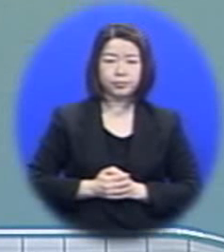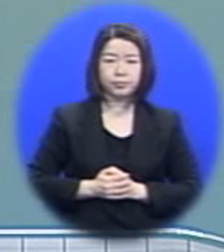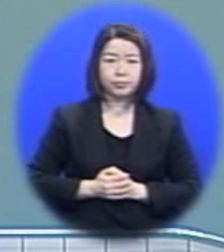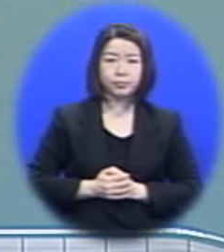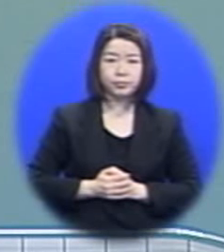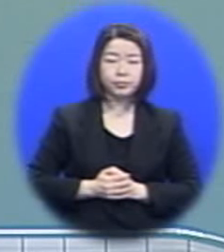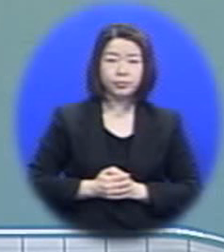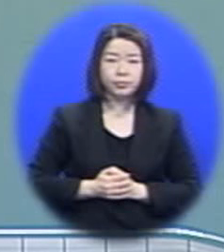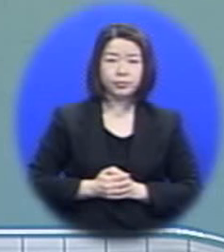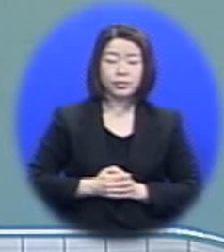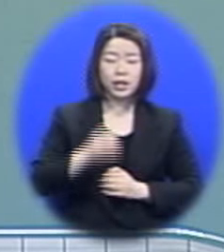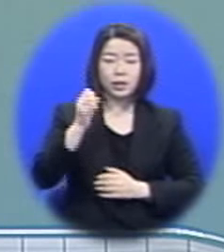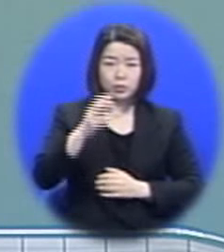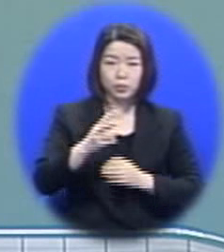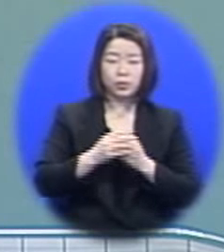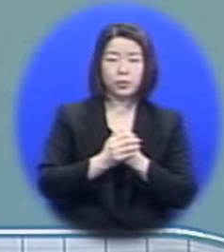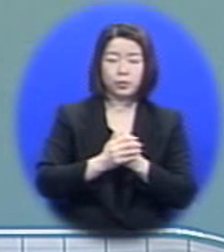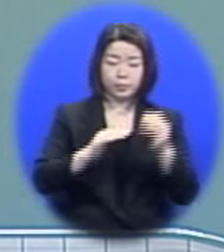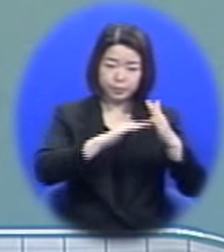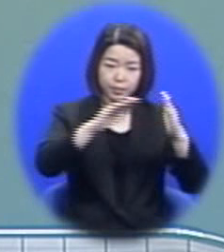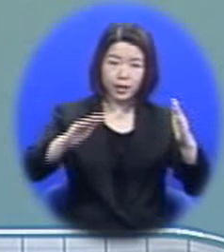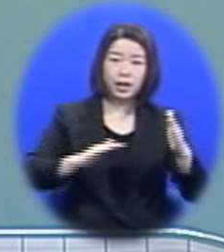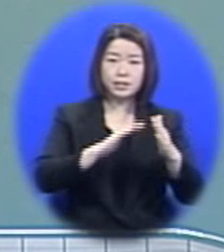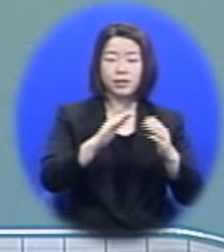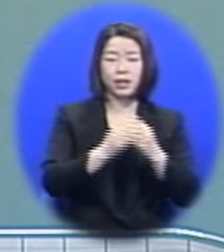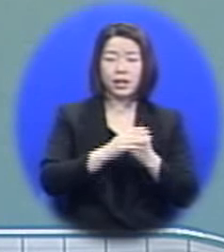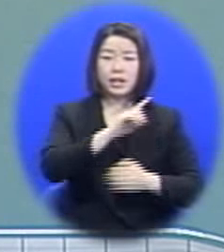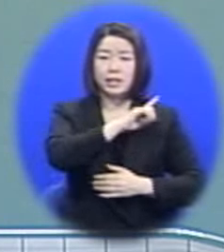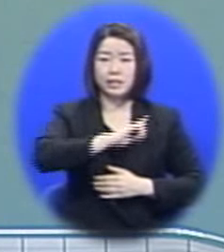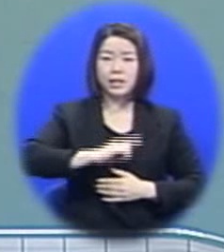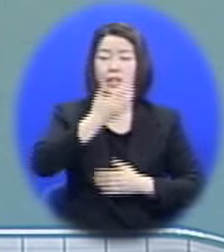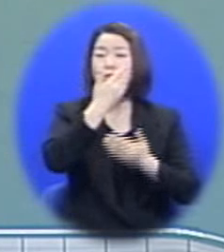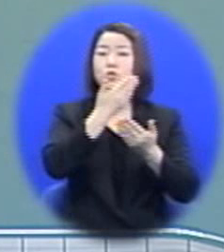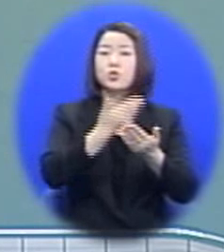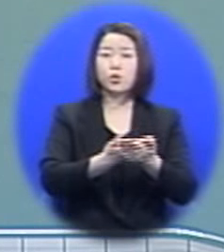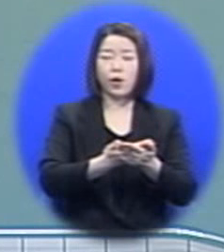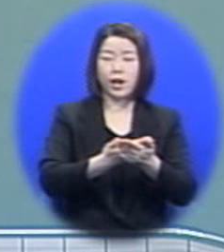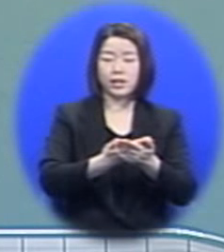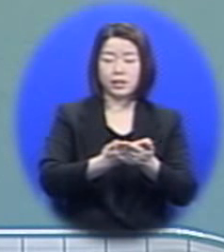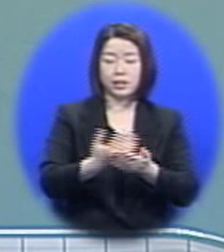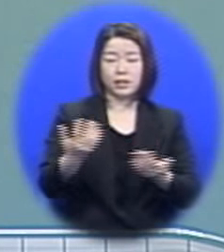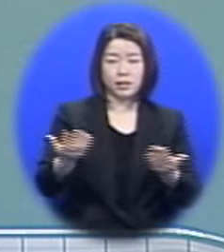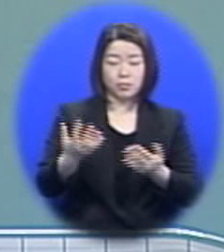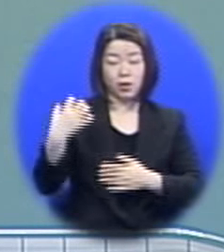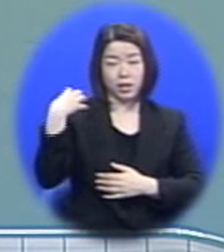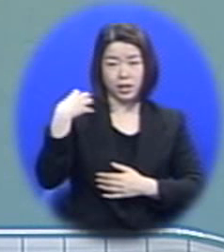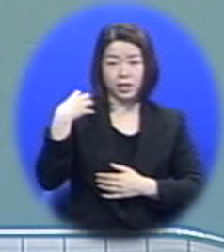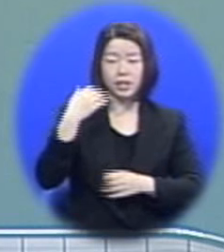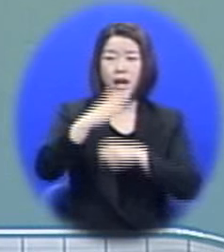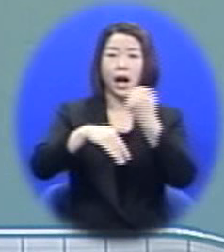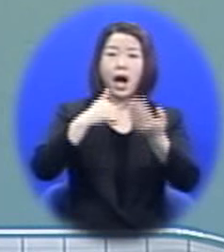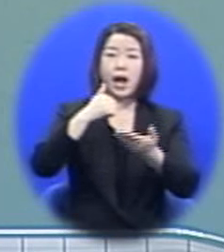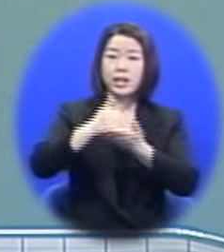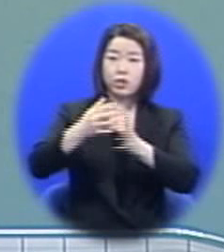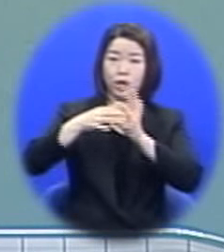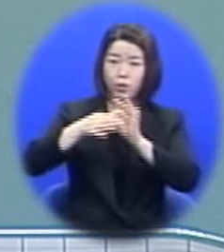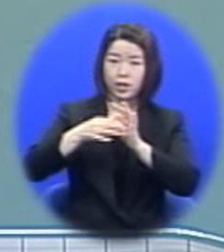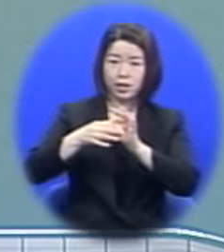일이에요.은 가정에 가장 중요한 역할이 하나님과의 관계입니다.